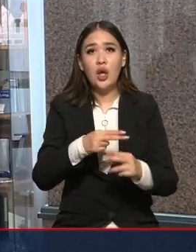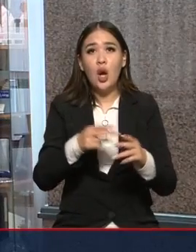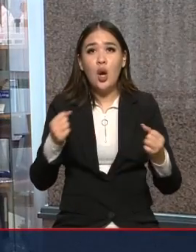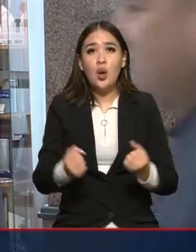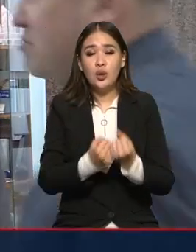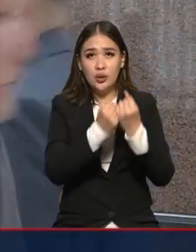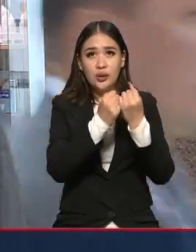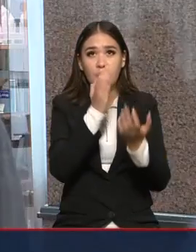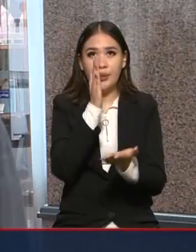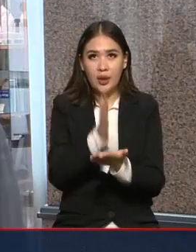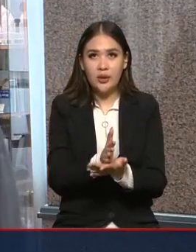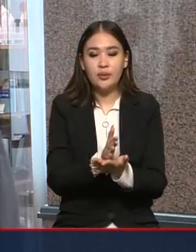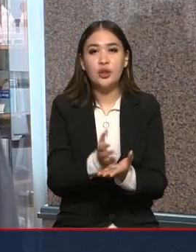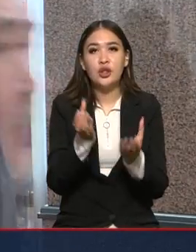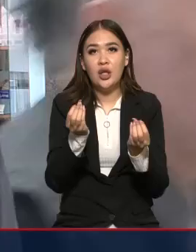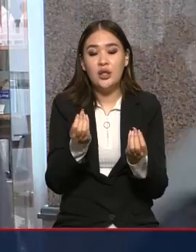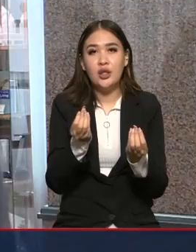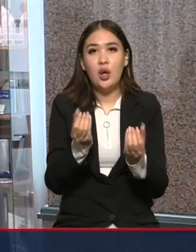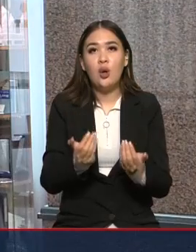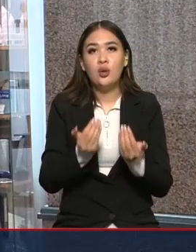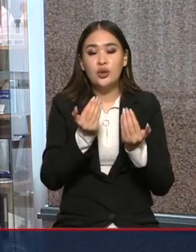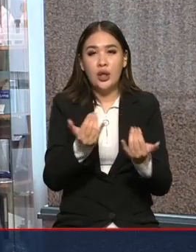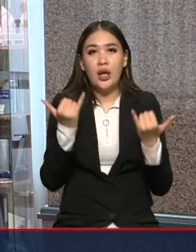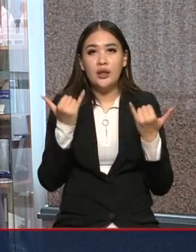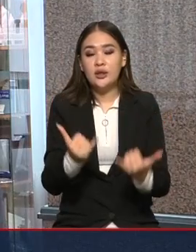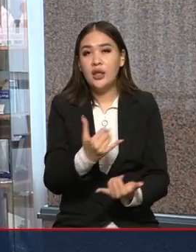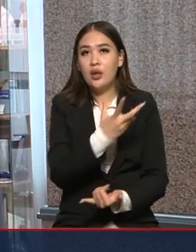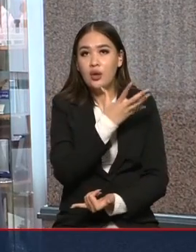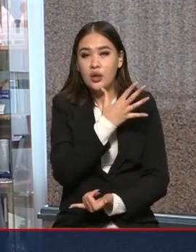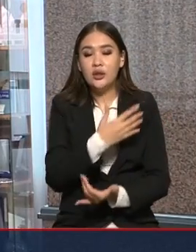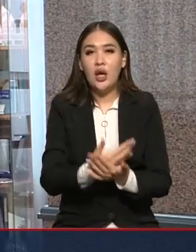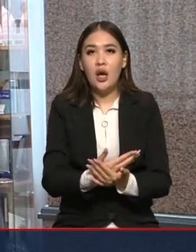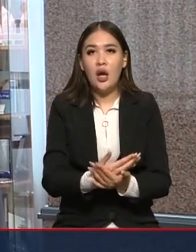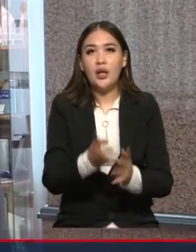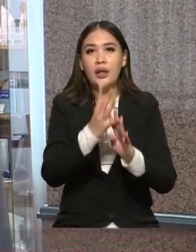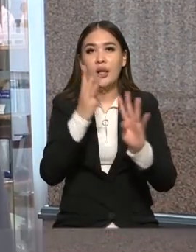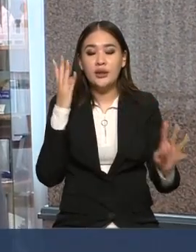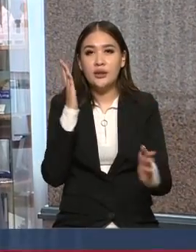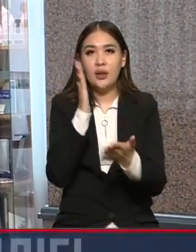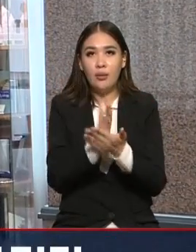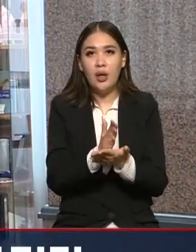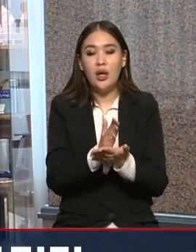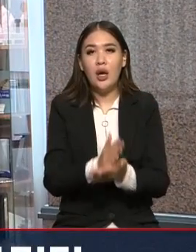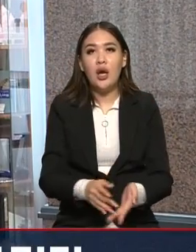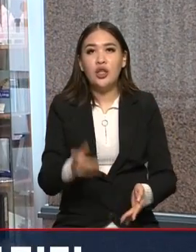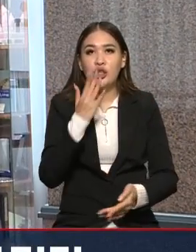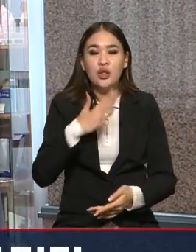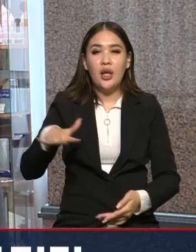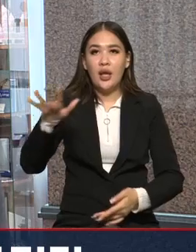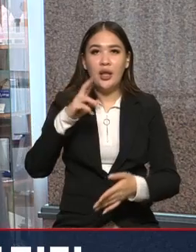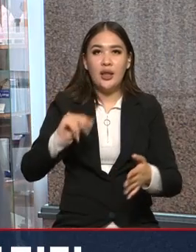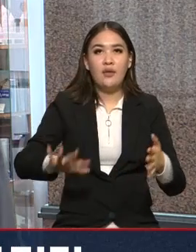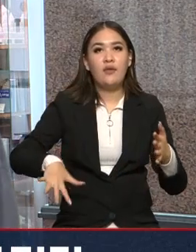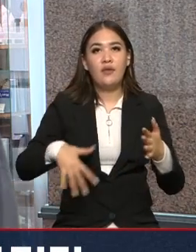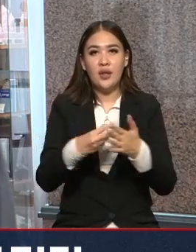келе жатырмыз. Және де мына қазіргі кезде осы тіпті кезекте тұрған, тіпті өзіміздің ғана емес шетелдік